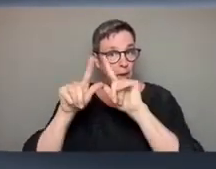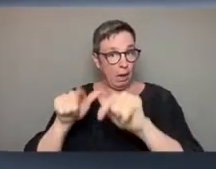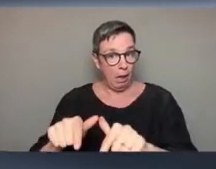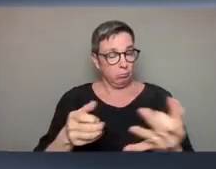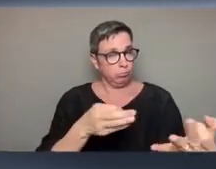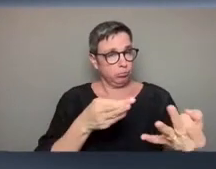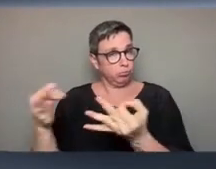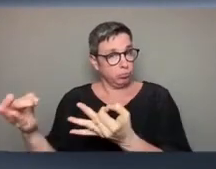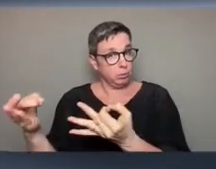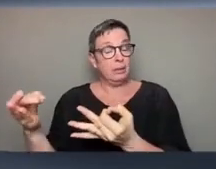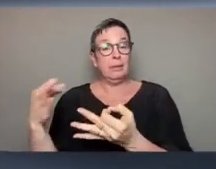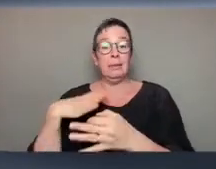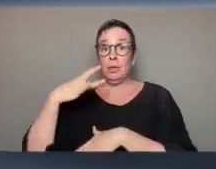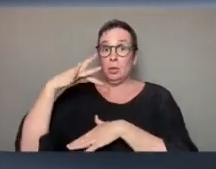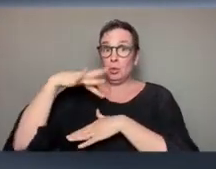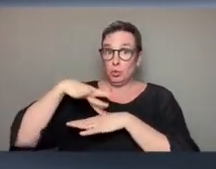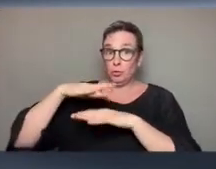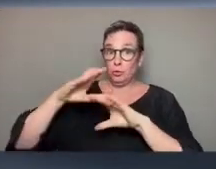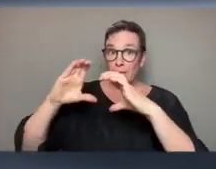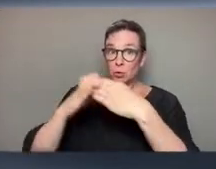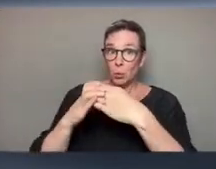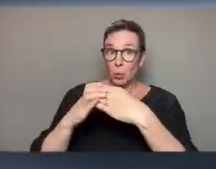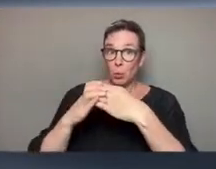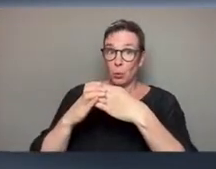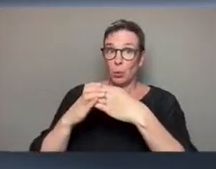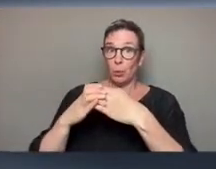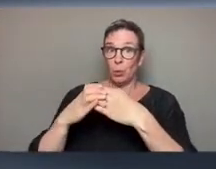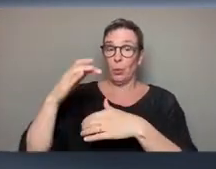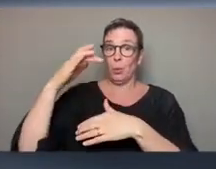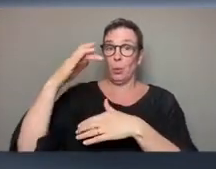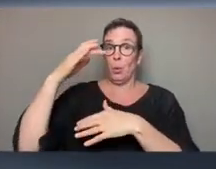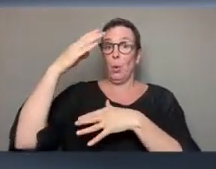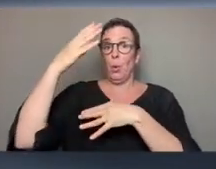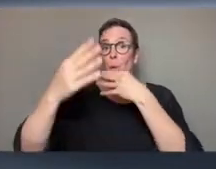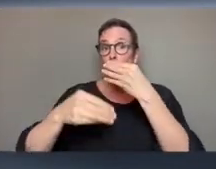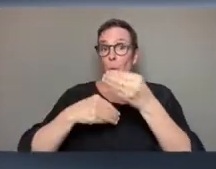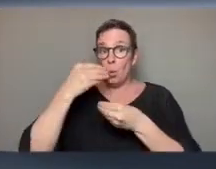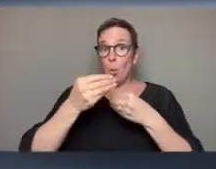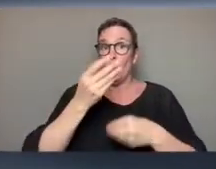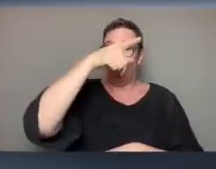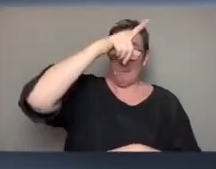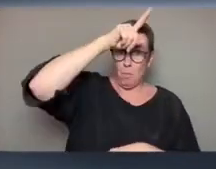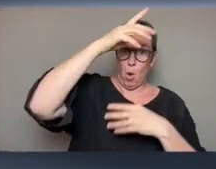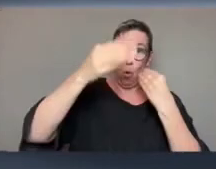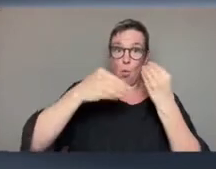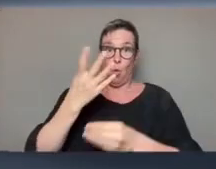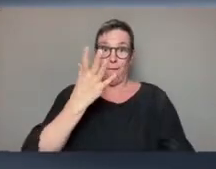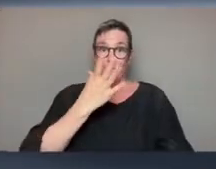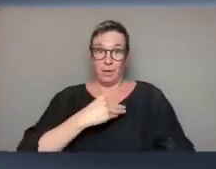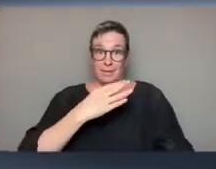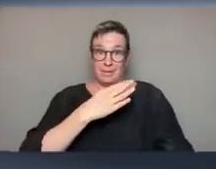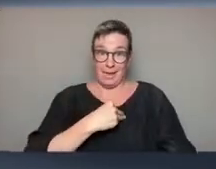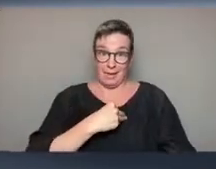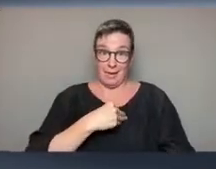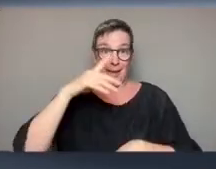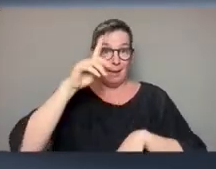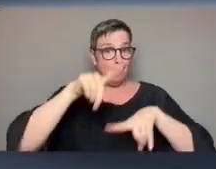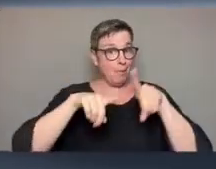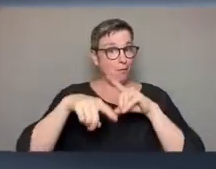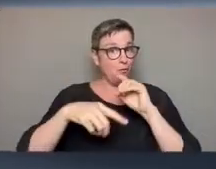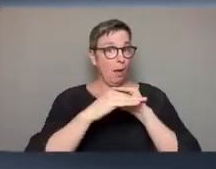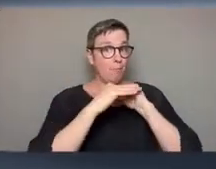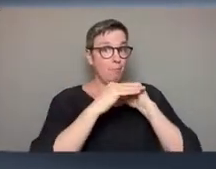ces formations, pour l'instant, elles ont été effectuées soit en allemand, soit en français, et parfois avec des